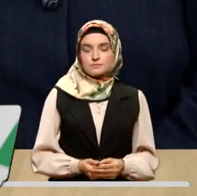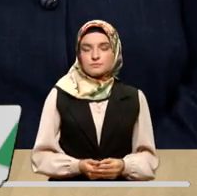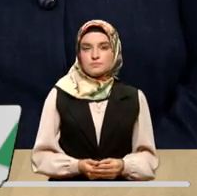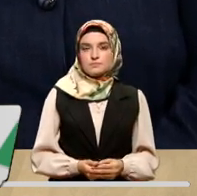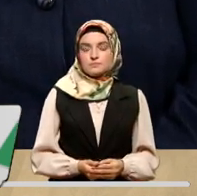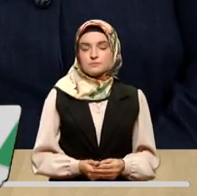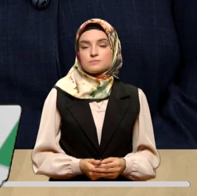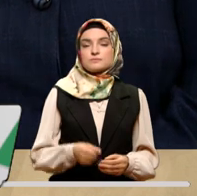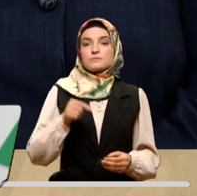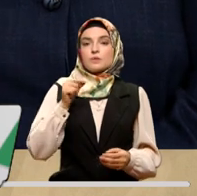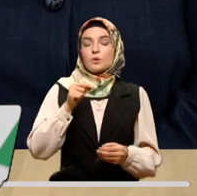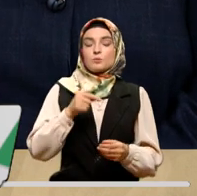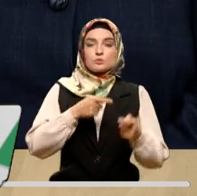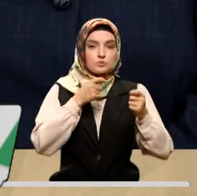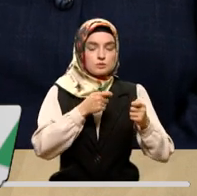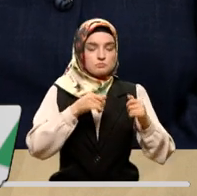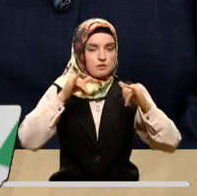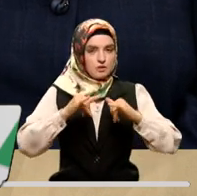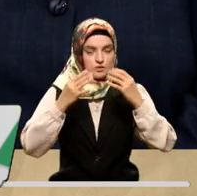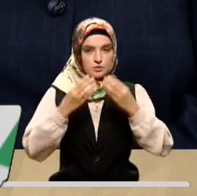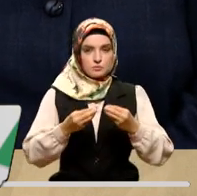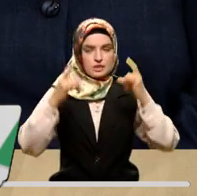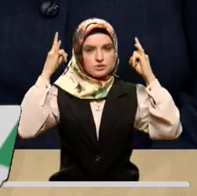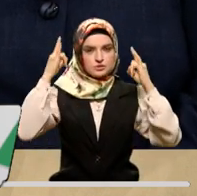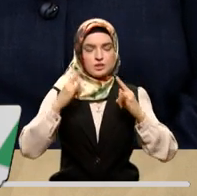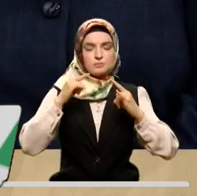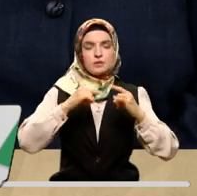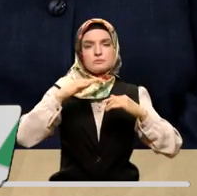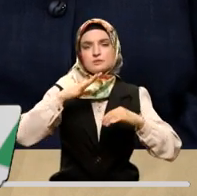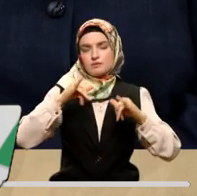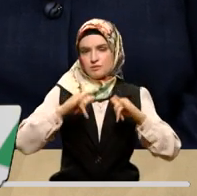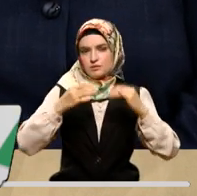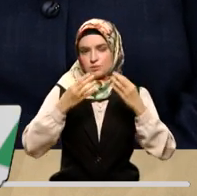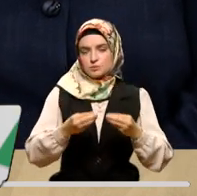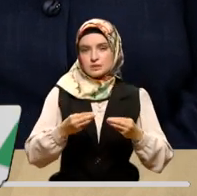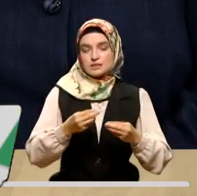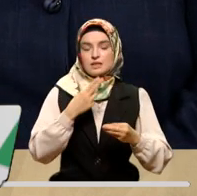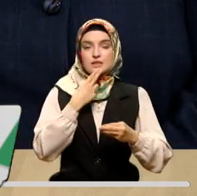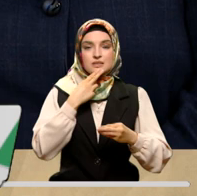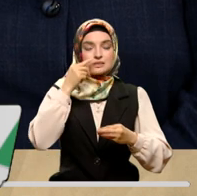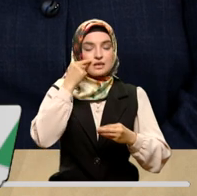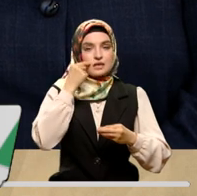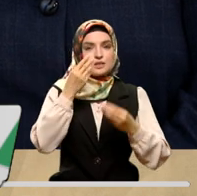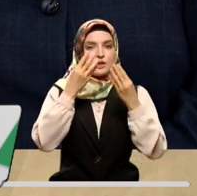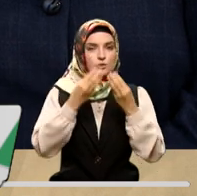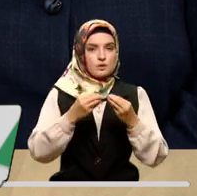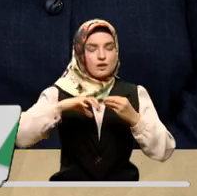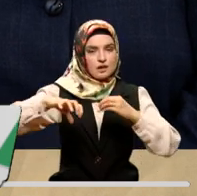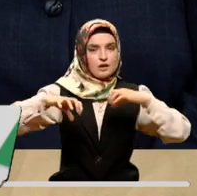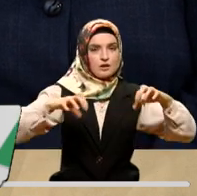Sınıflandırmayı talep ediyoruz. Kurslarımızda da aynı şekilde, camilerimizde de bunu arz ediyoruz. Kız ve erkek öğrenci olarak ayrı